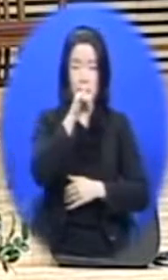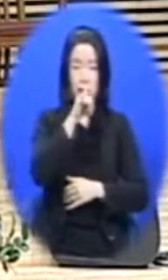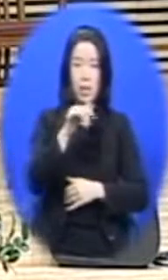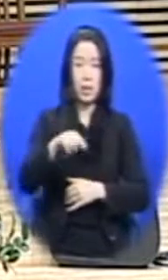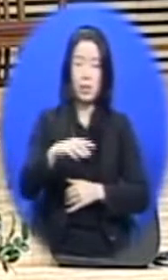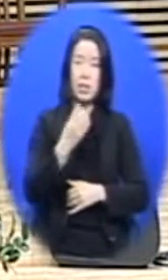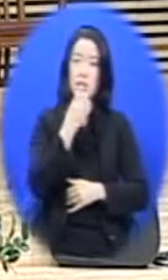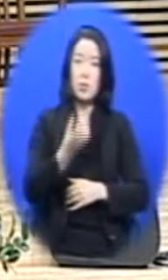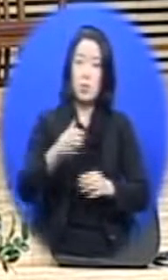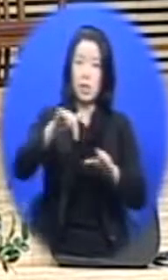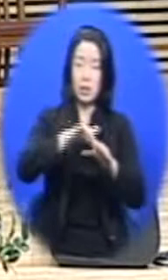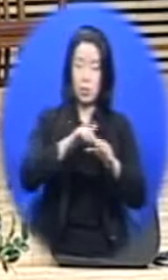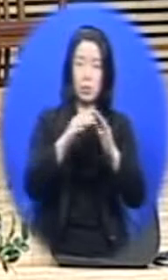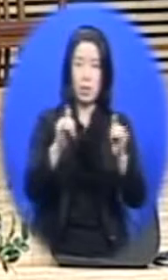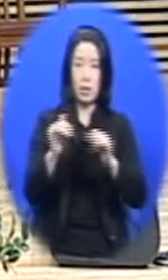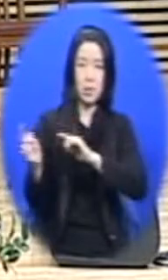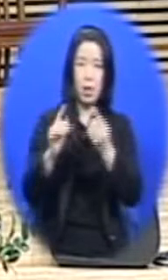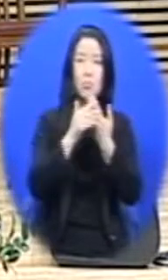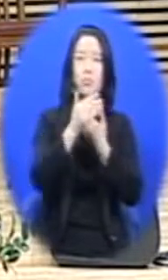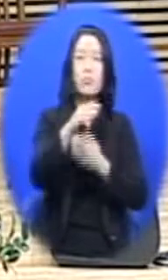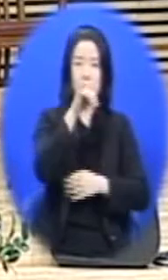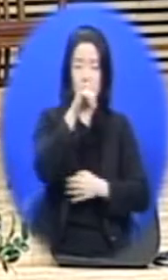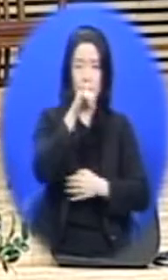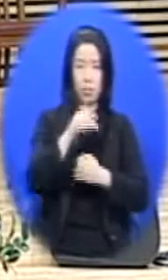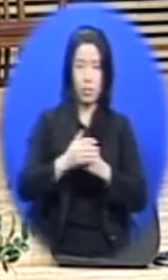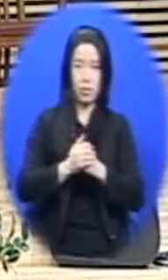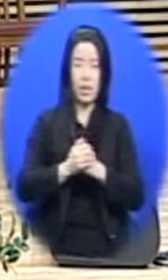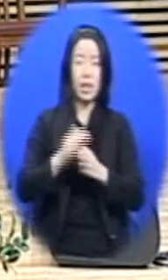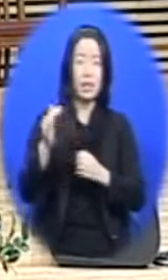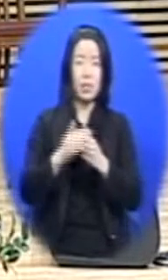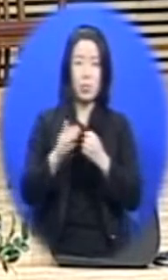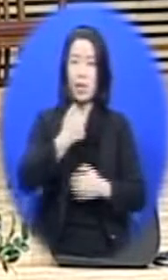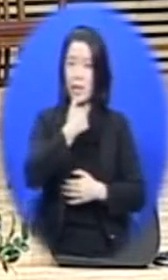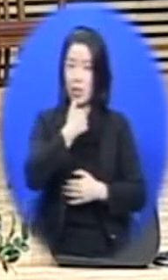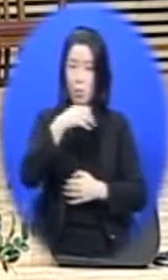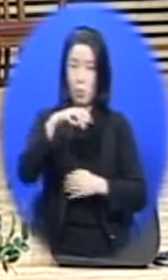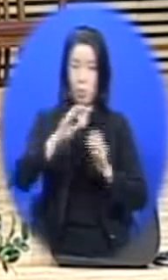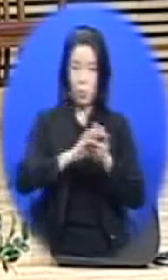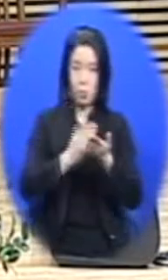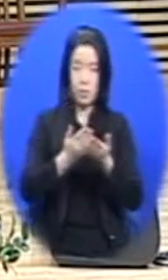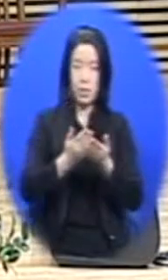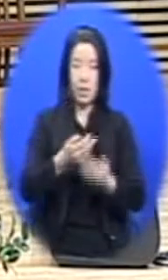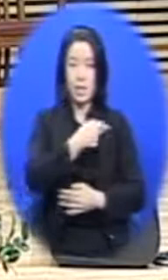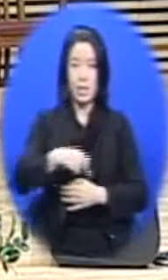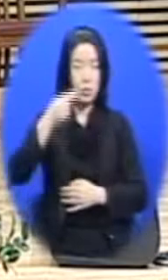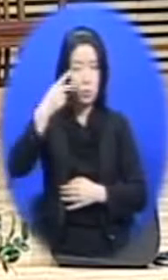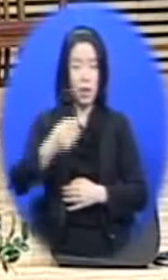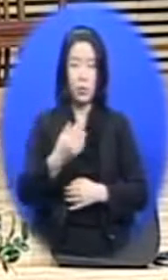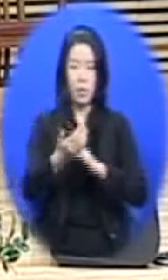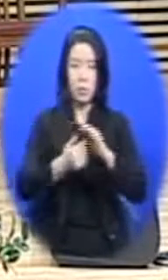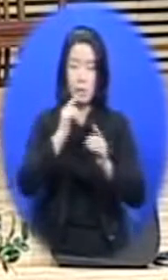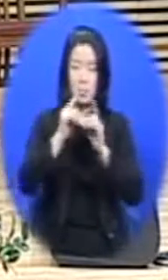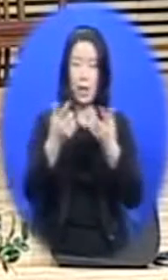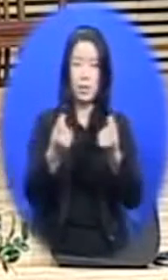유대인 기독교인들이 부흥이 되고 있다는 겁니다. 그래서 로마서에 사도 바울이 예언한 것처럼